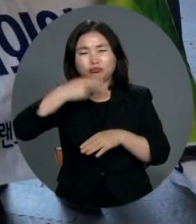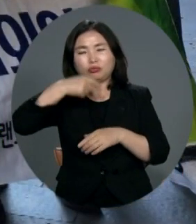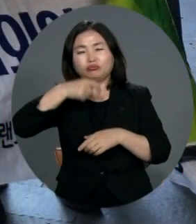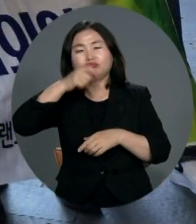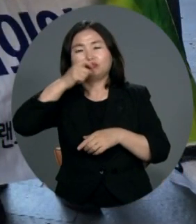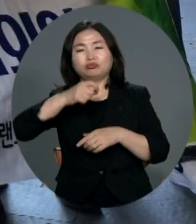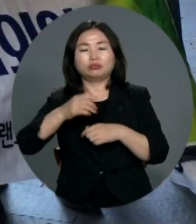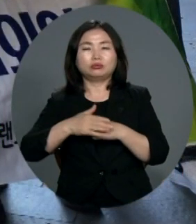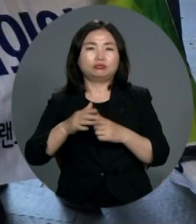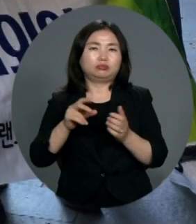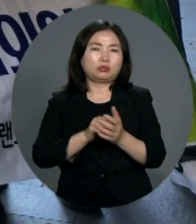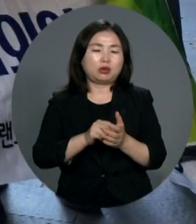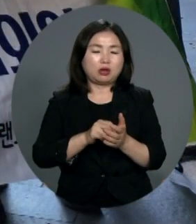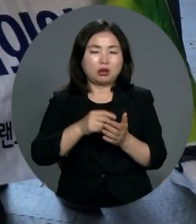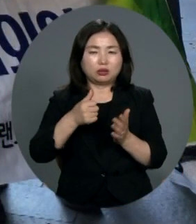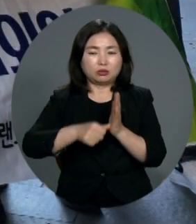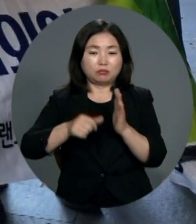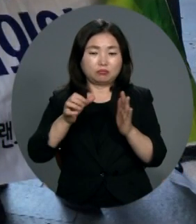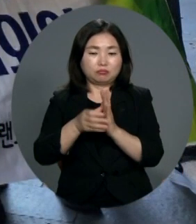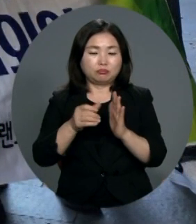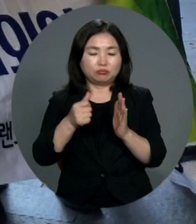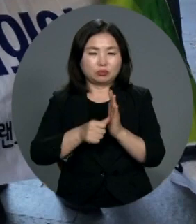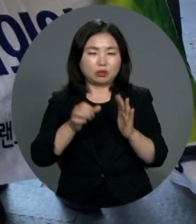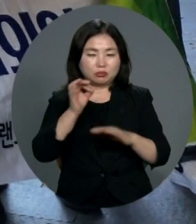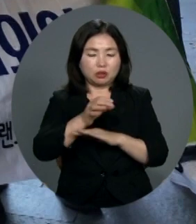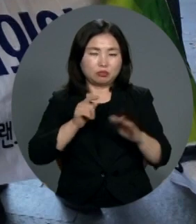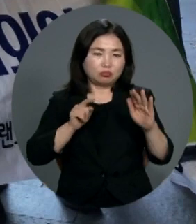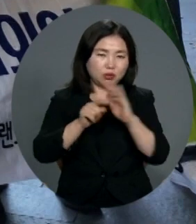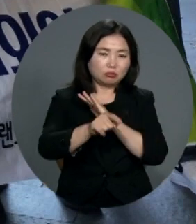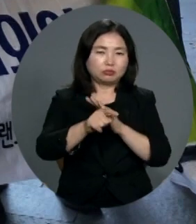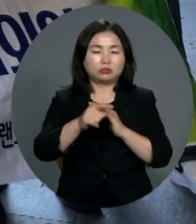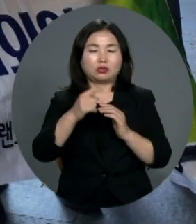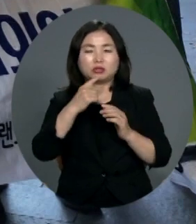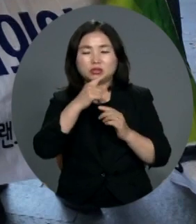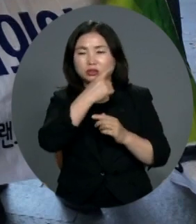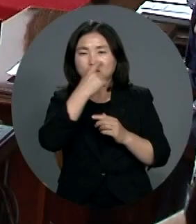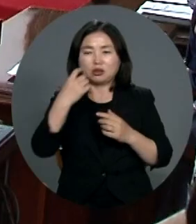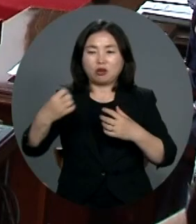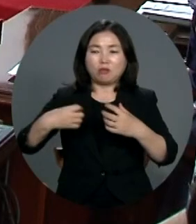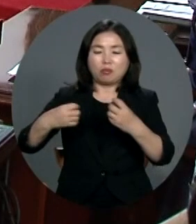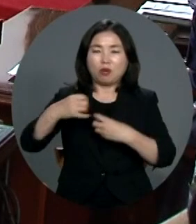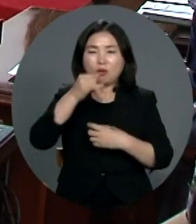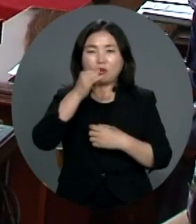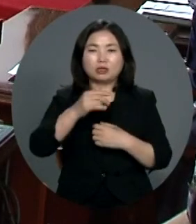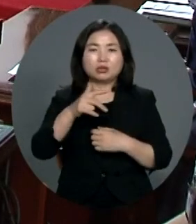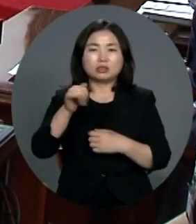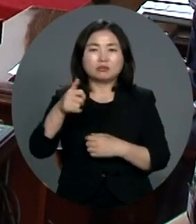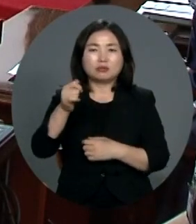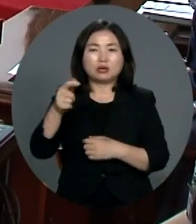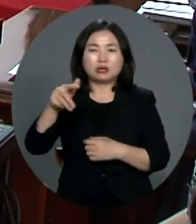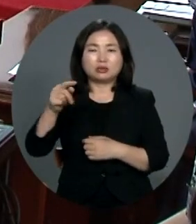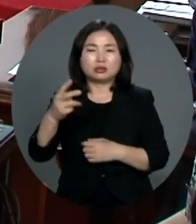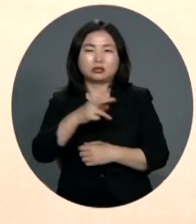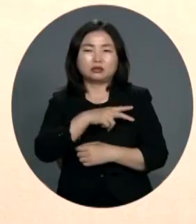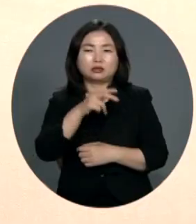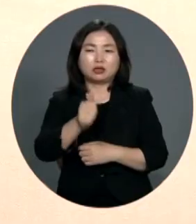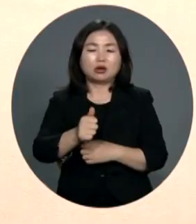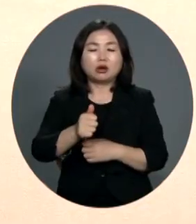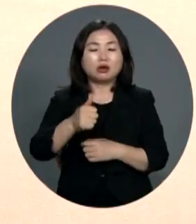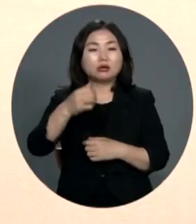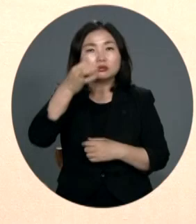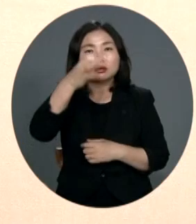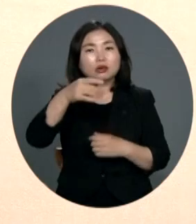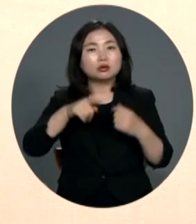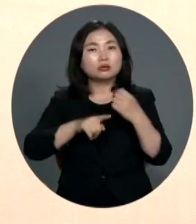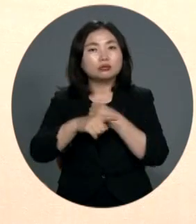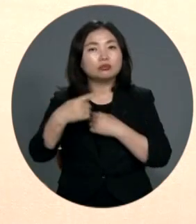음주가 이어졌다. 쇼핑센터를 방문했다는 증언이 이어졌습니다. 김해철 의장은 어떤 부분을 인정해 사과하는